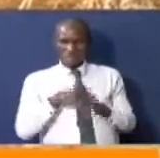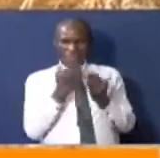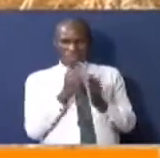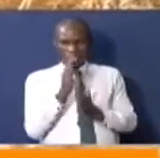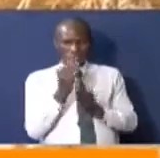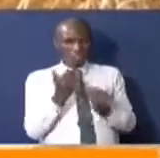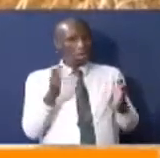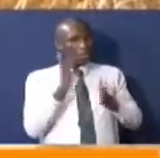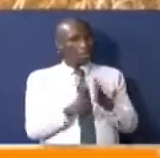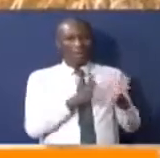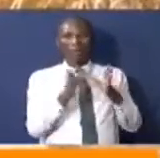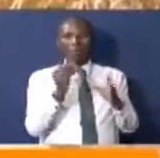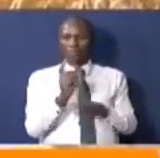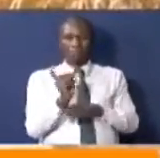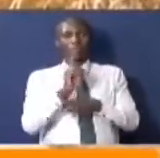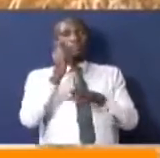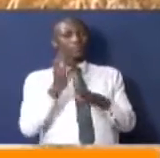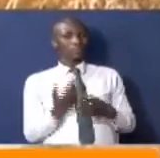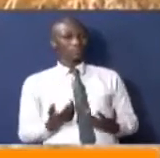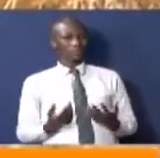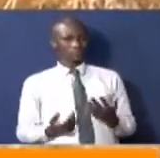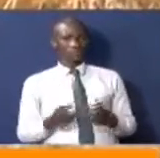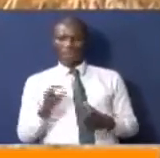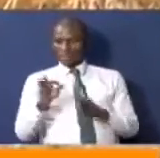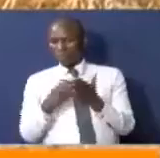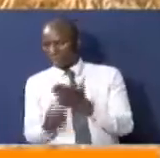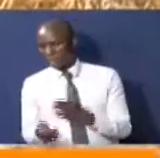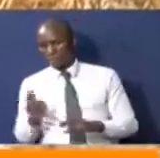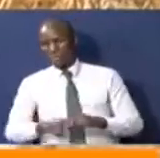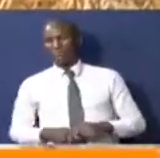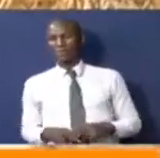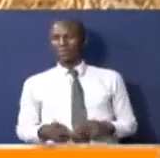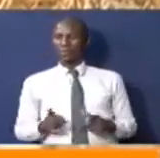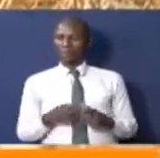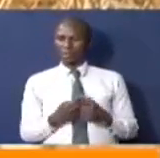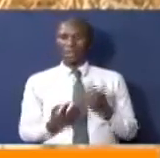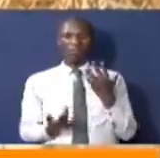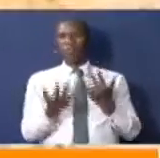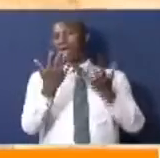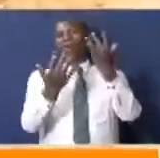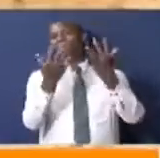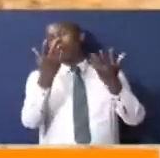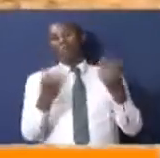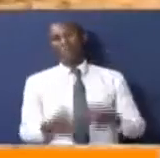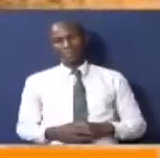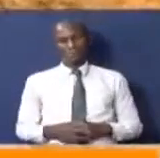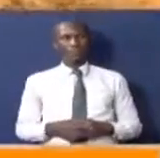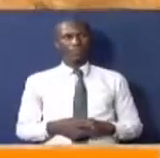shule. Waliacha kendo likiwa on, nikaangukia kiti, then moto ikawaka.